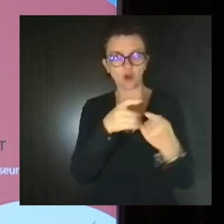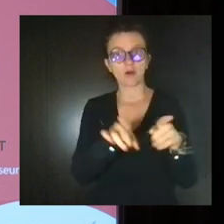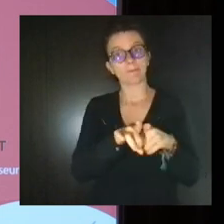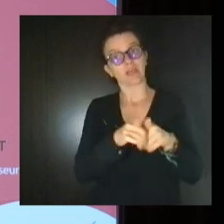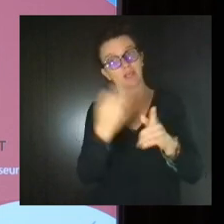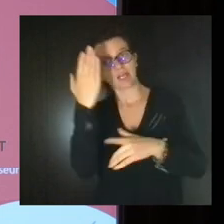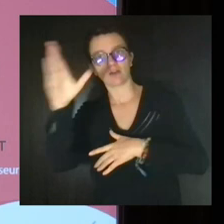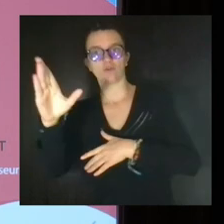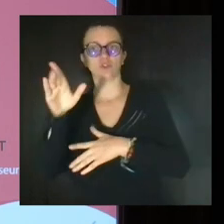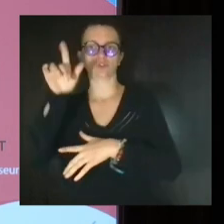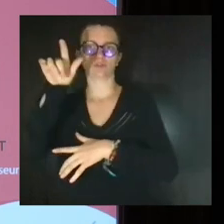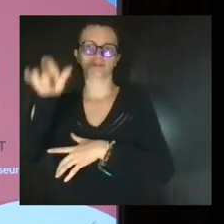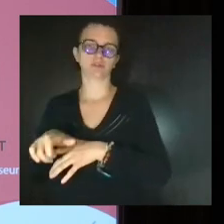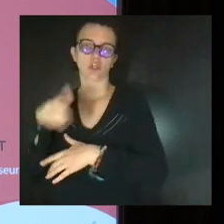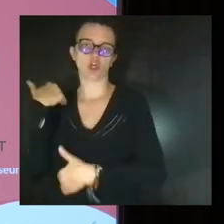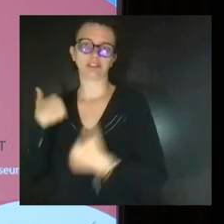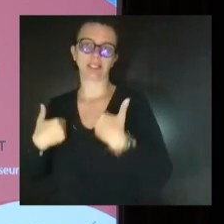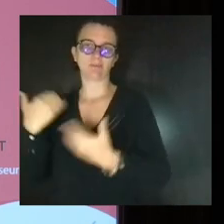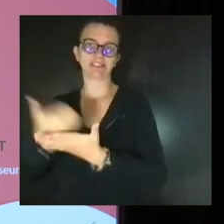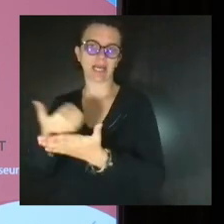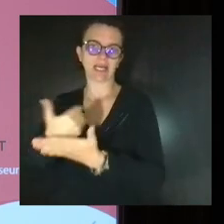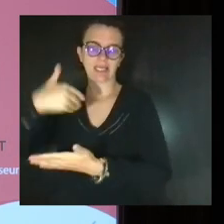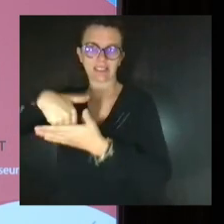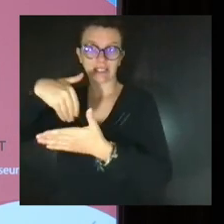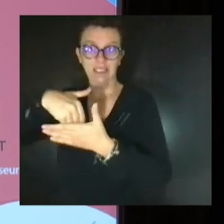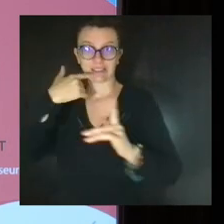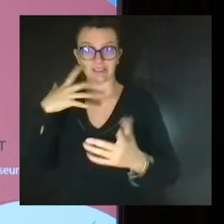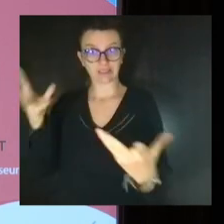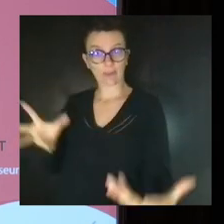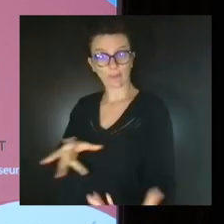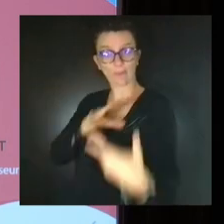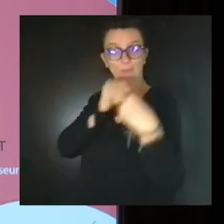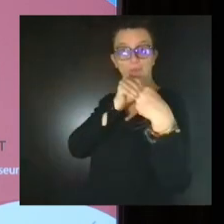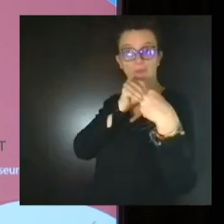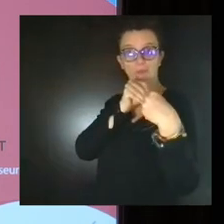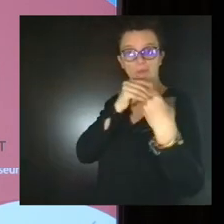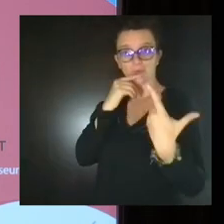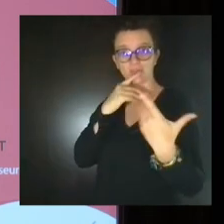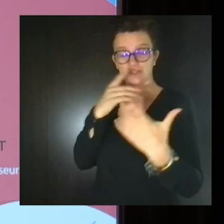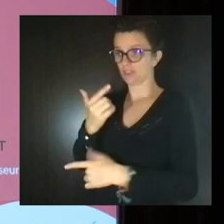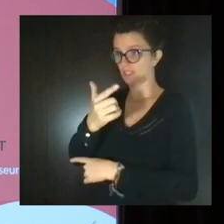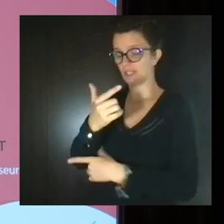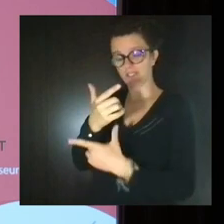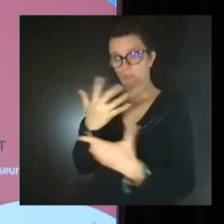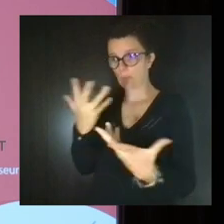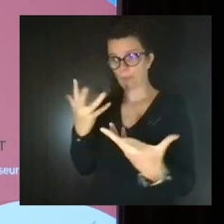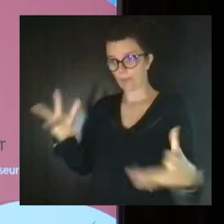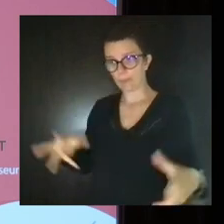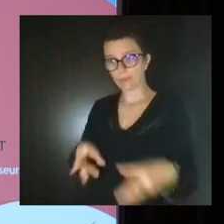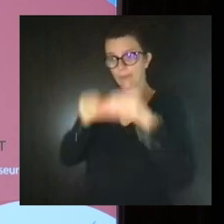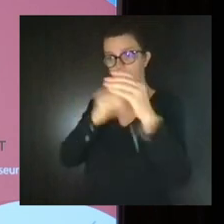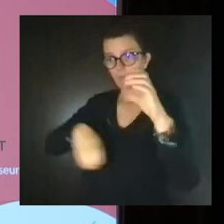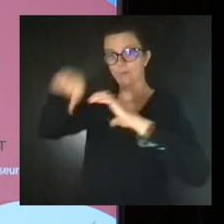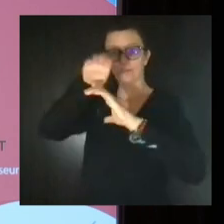salarié interne, et finalement s'enrichissent et se nourrissent mutuellement. Vous pouvez nous donner une idée